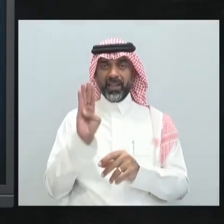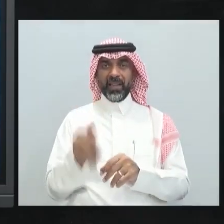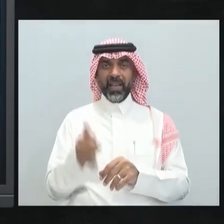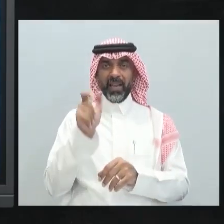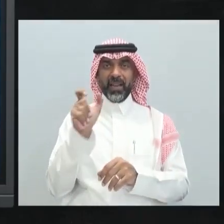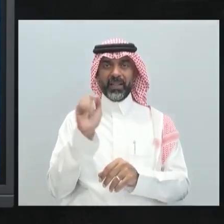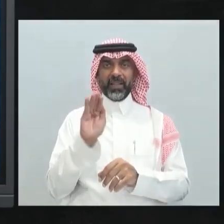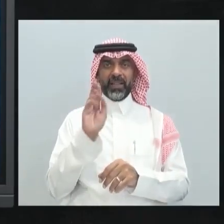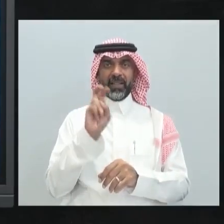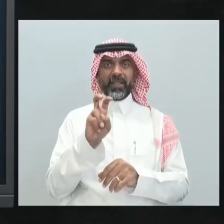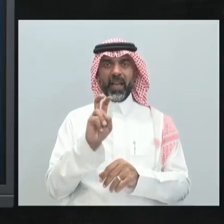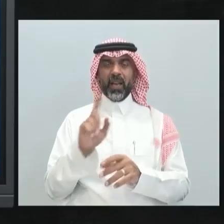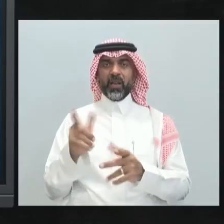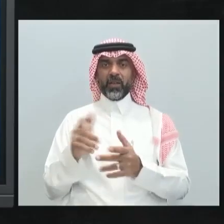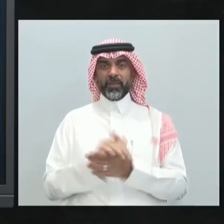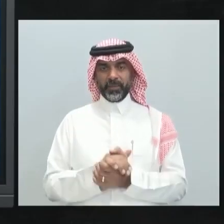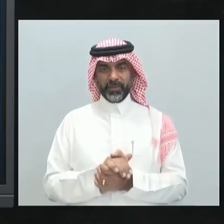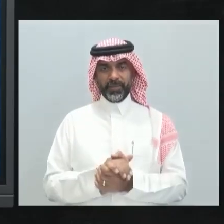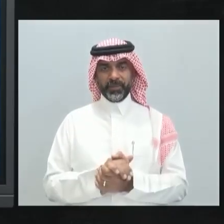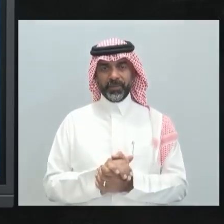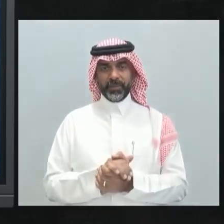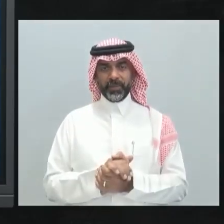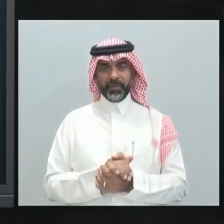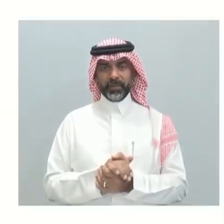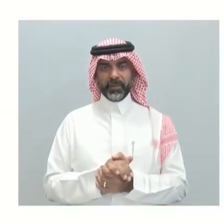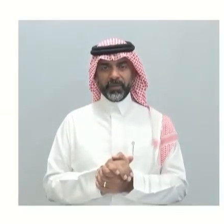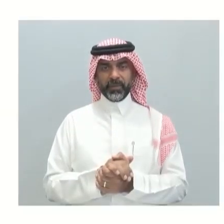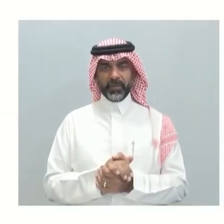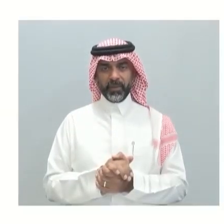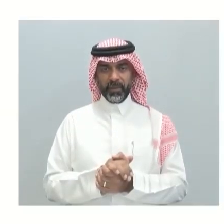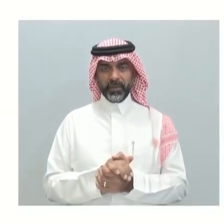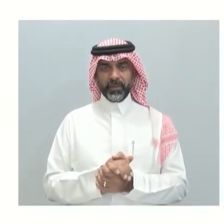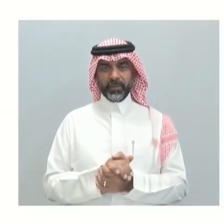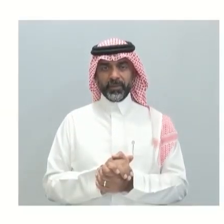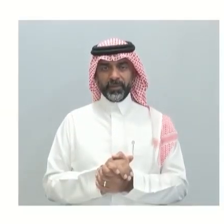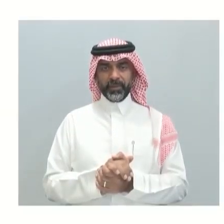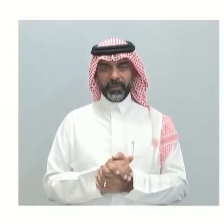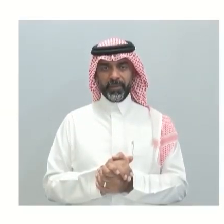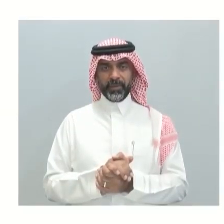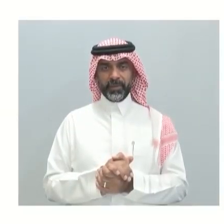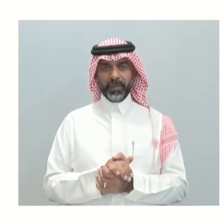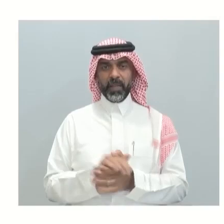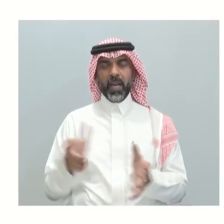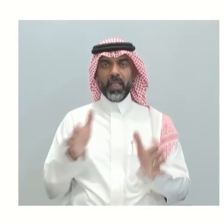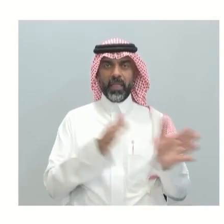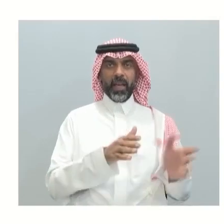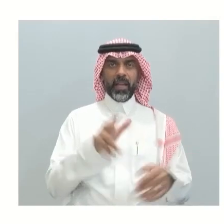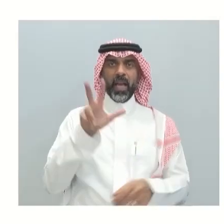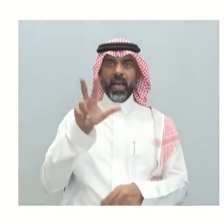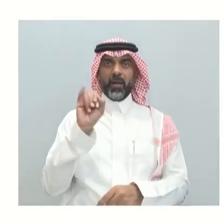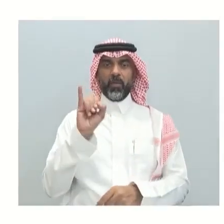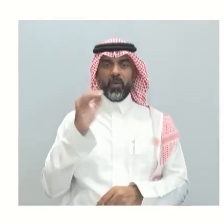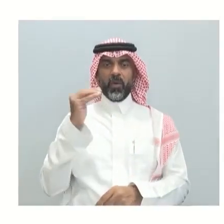تفرز انزيمات لتحليل هذه المواد اذا عندما نعبر عن المخلوقات المحلله مثل هنا الفطر